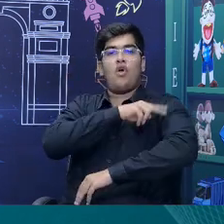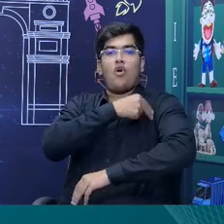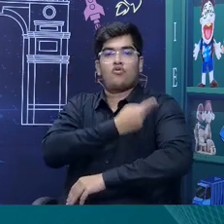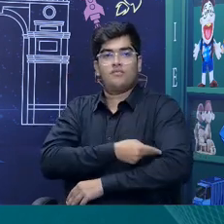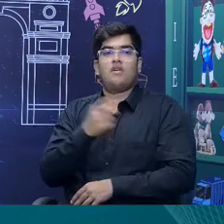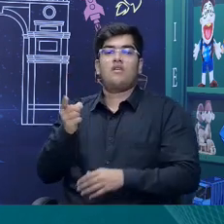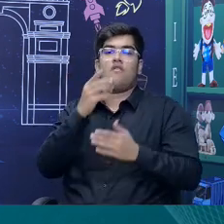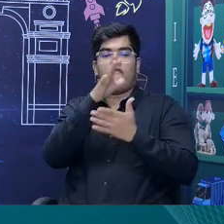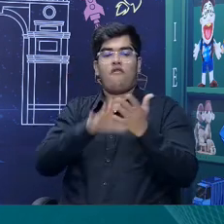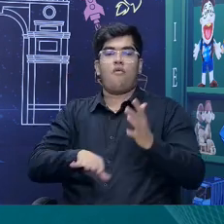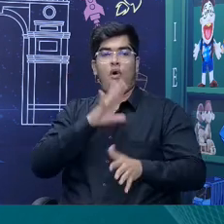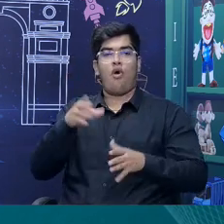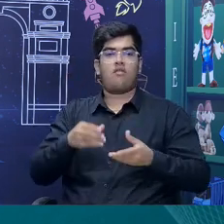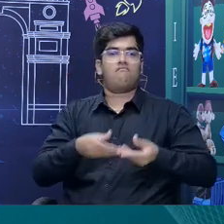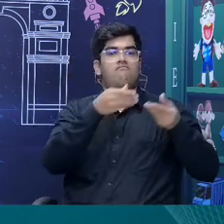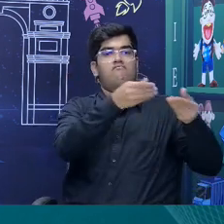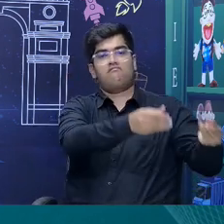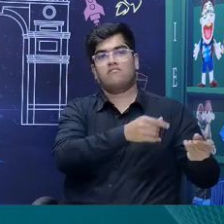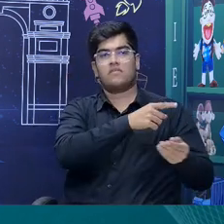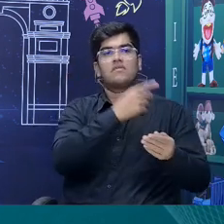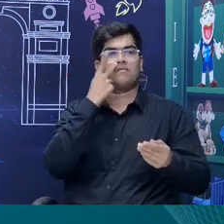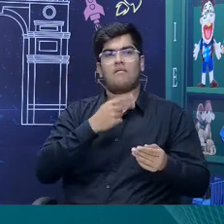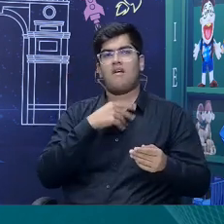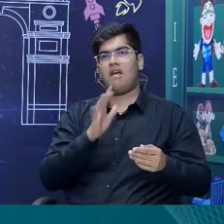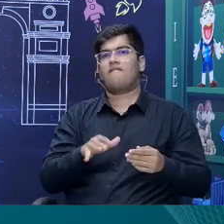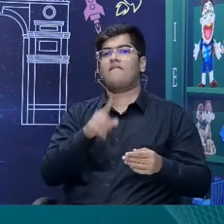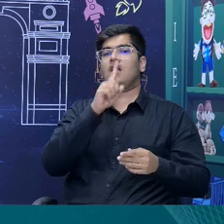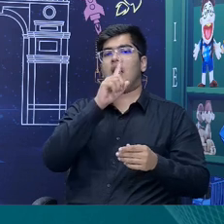सबमिट करते हैं की हमारे पास लेट हूं